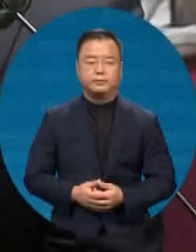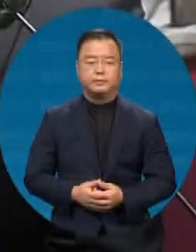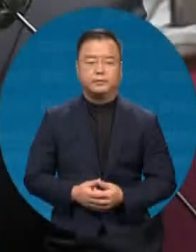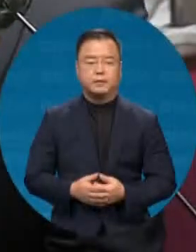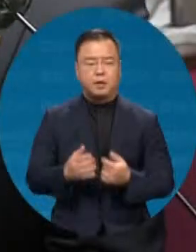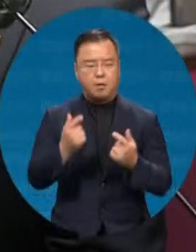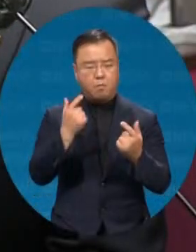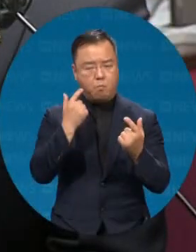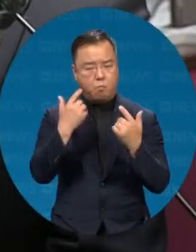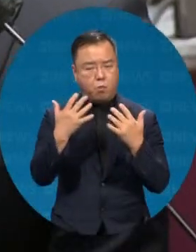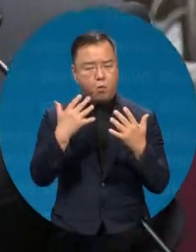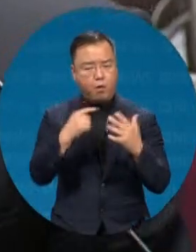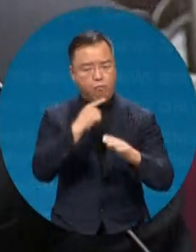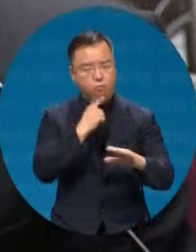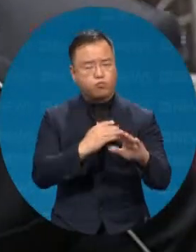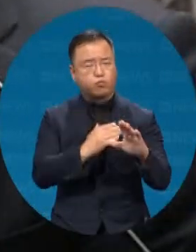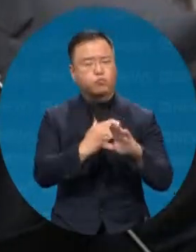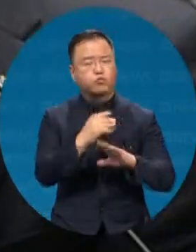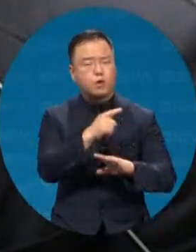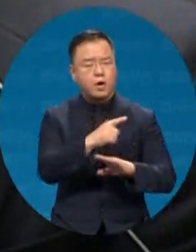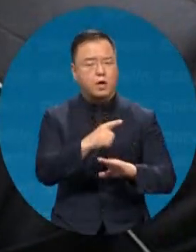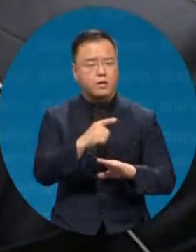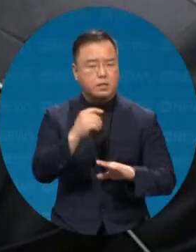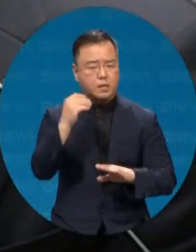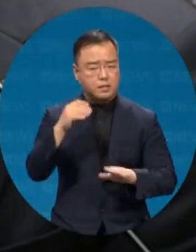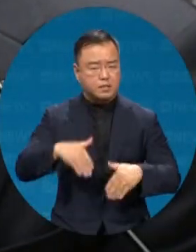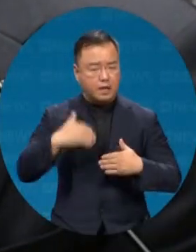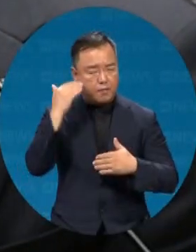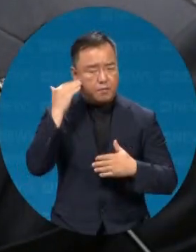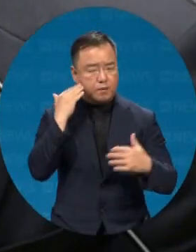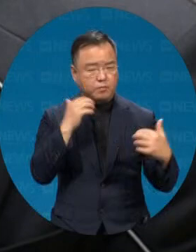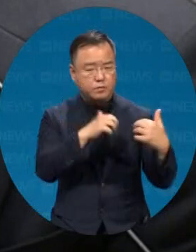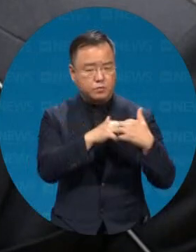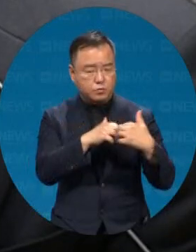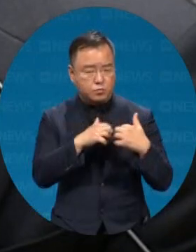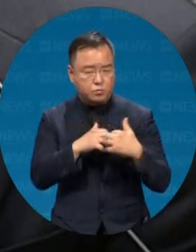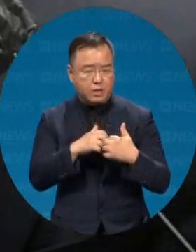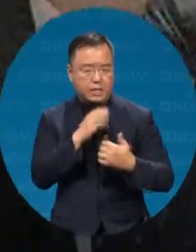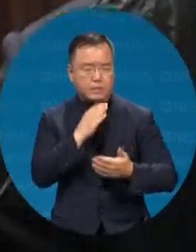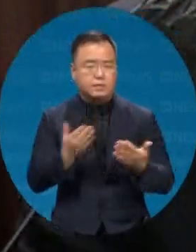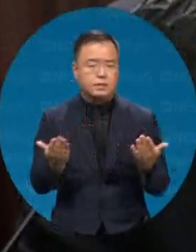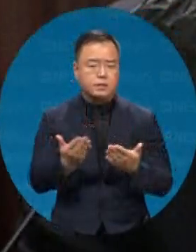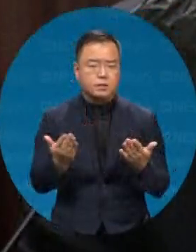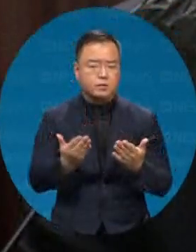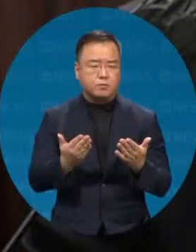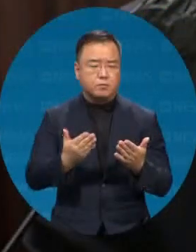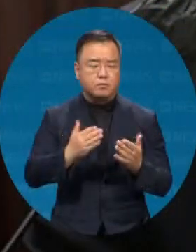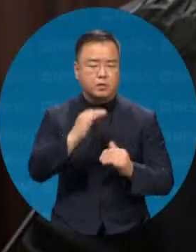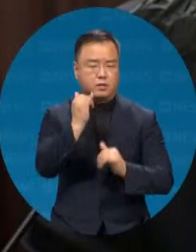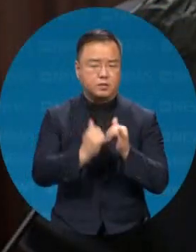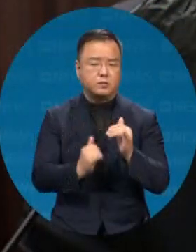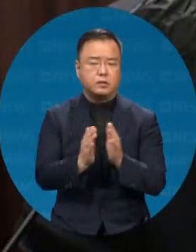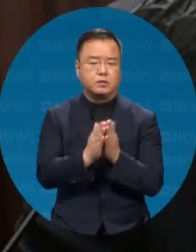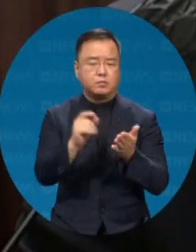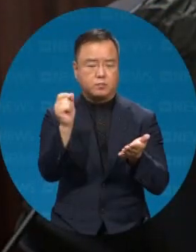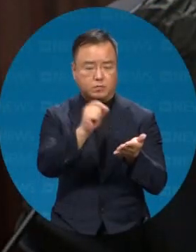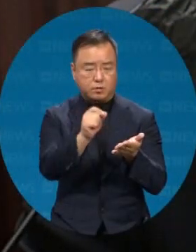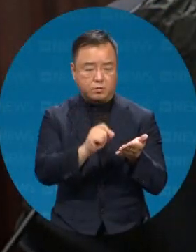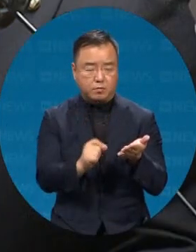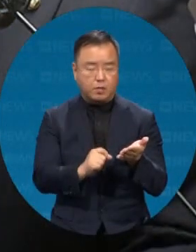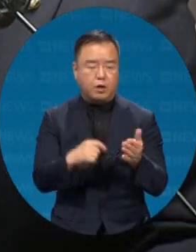명확한 남침 사실을 왜 우리 학생들, 어린 학생들이 배우는 교과서에 기술하는 것을 지금 우리 교육부가 꺼리고